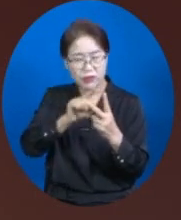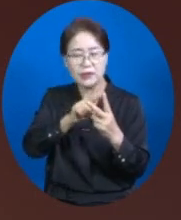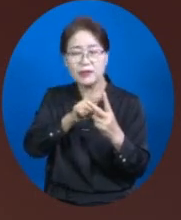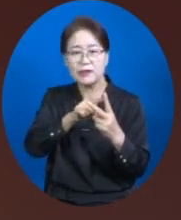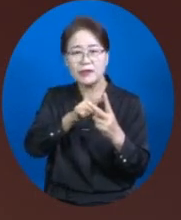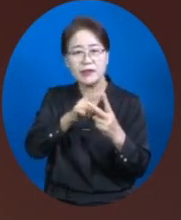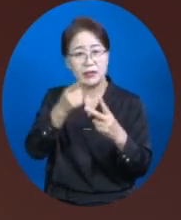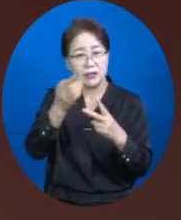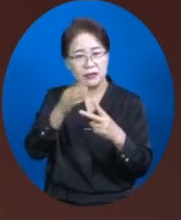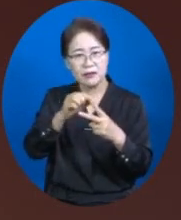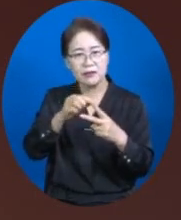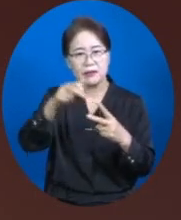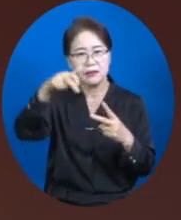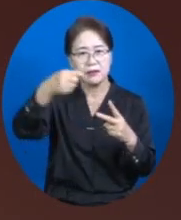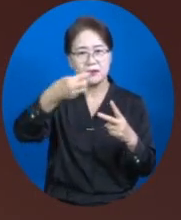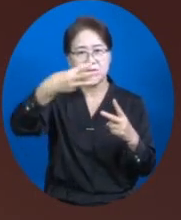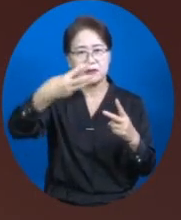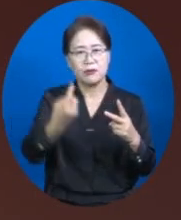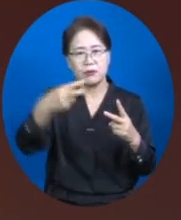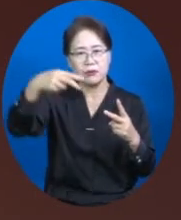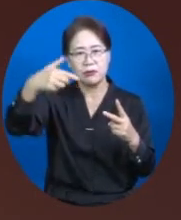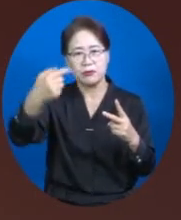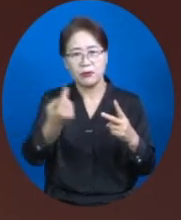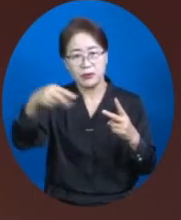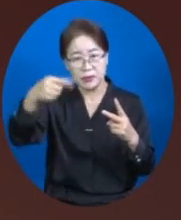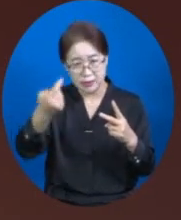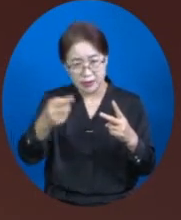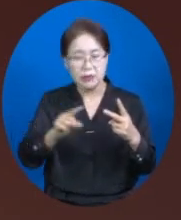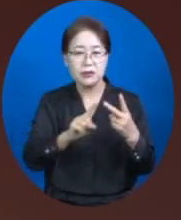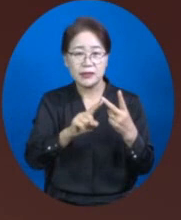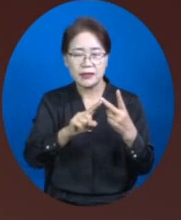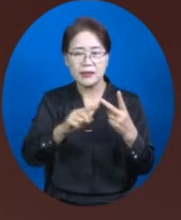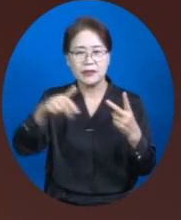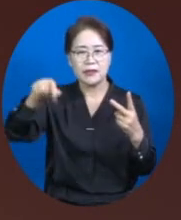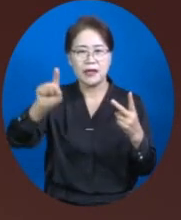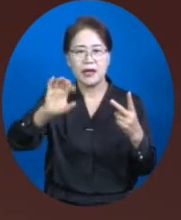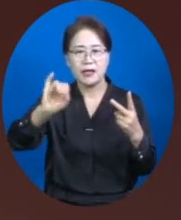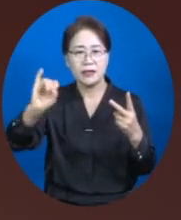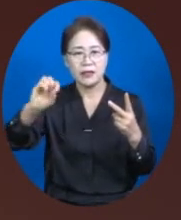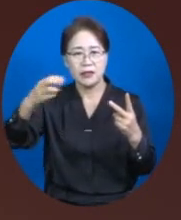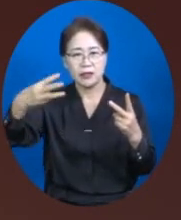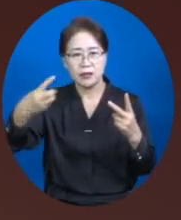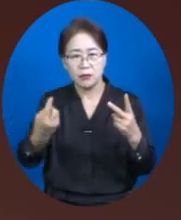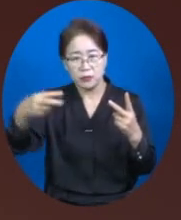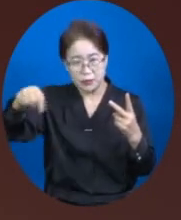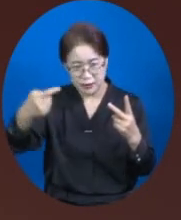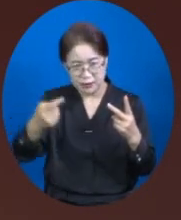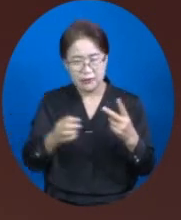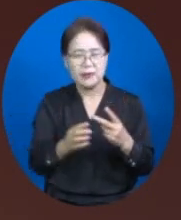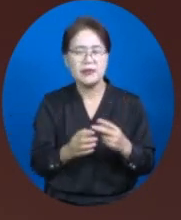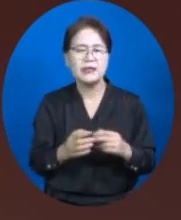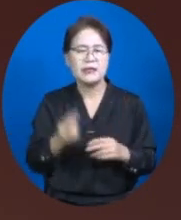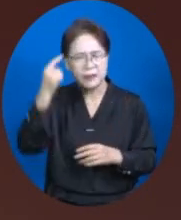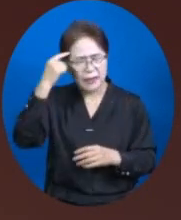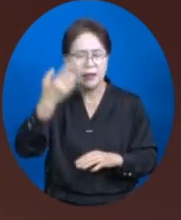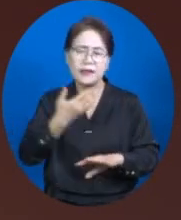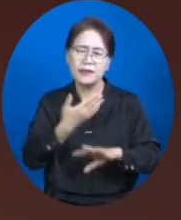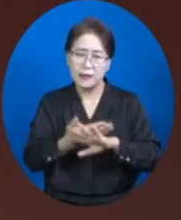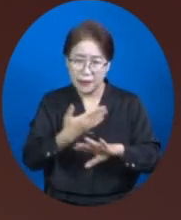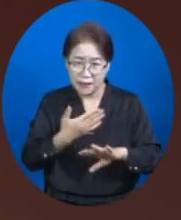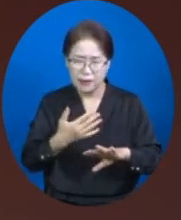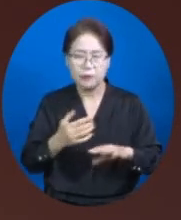하나는 크로노스라는 시간이 있고 또 하나는 카이로스라는 시간이 있습니다 개념이 다릅니다